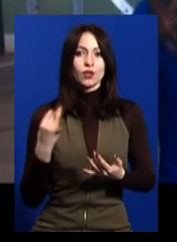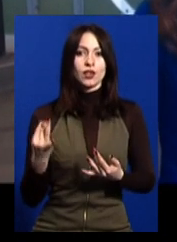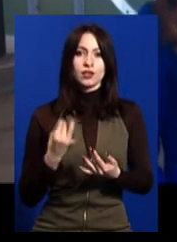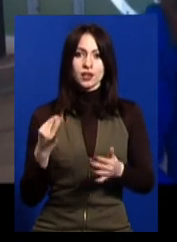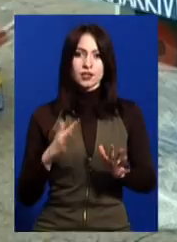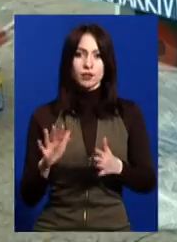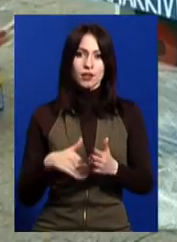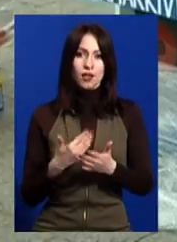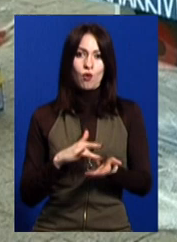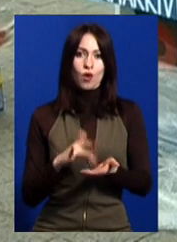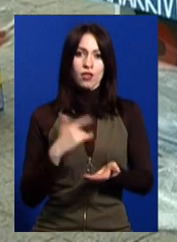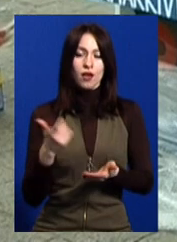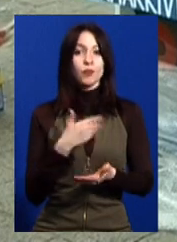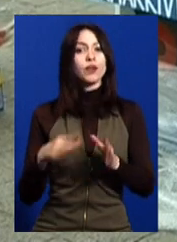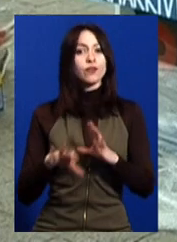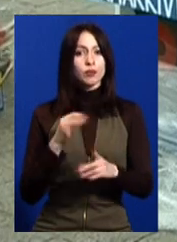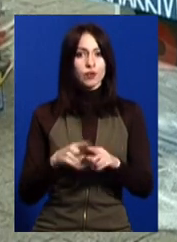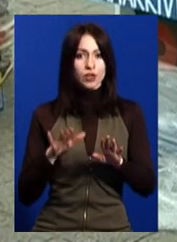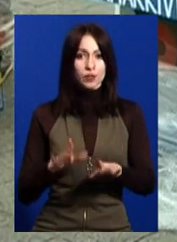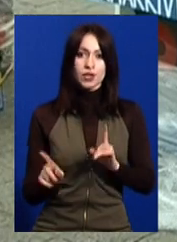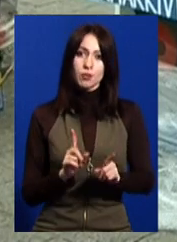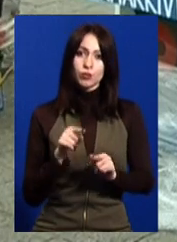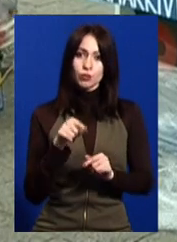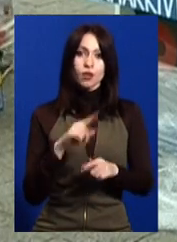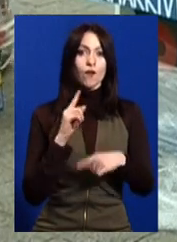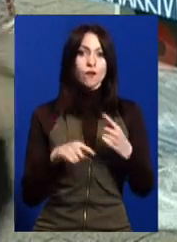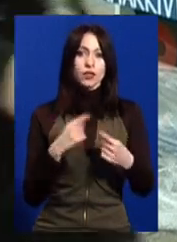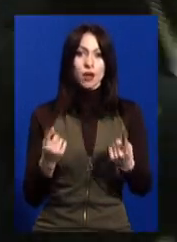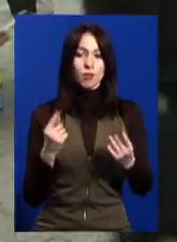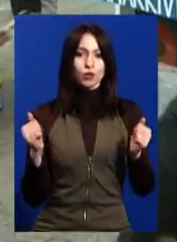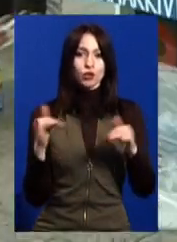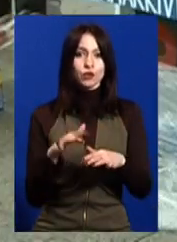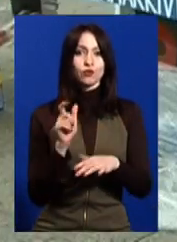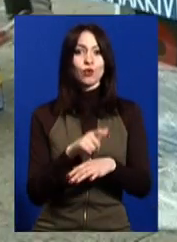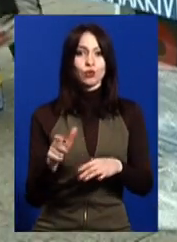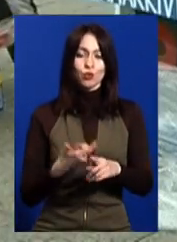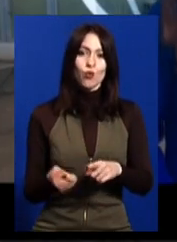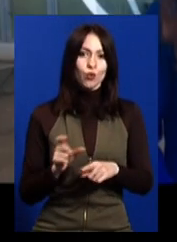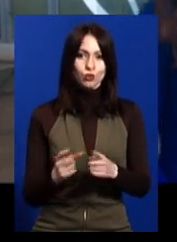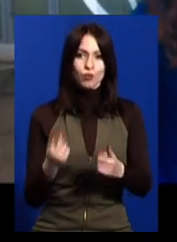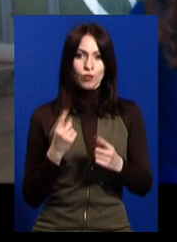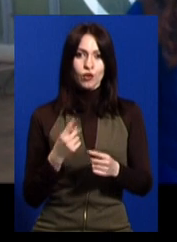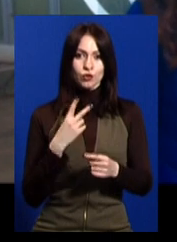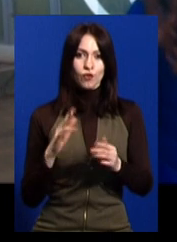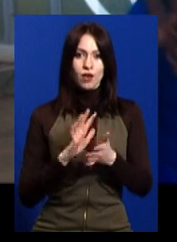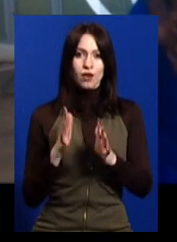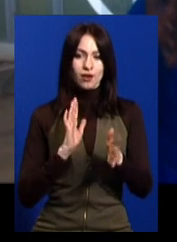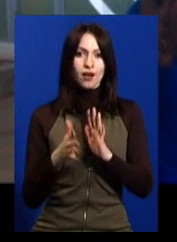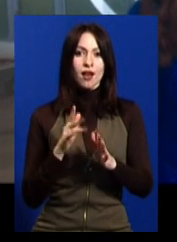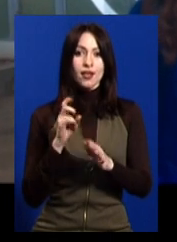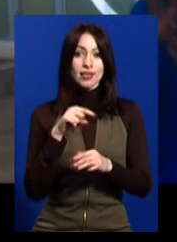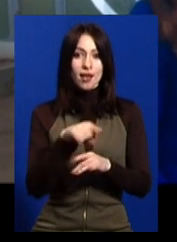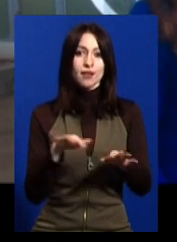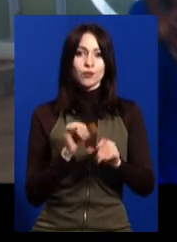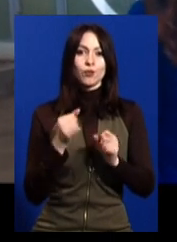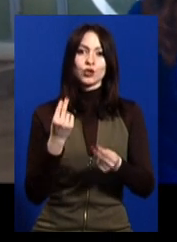для міста Харкова. Ми обирали ці локації, тому що там завжди велика скупчення людей, дуже великий графік. На них можна грати,